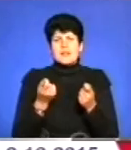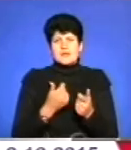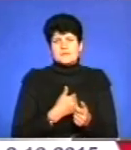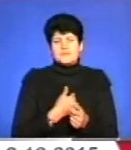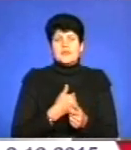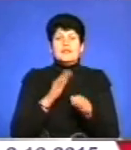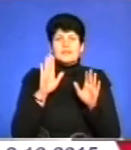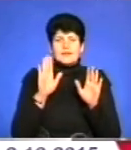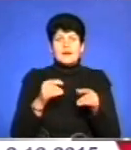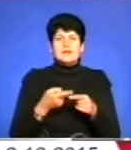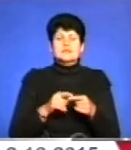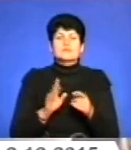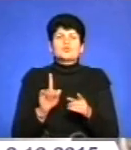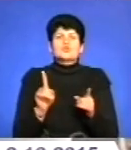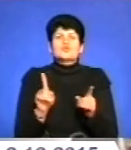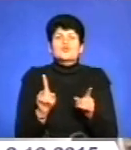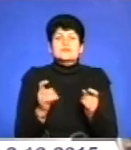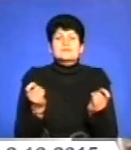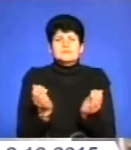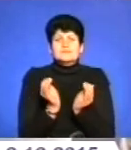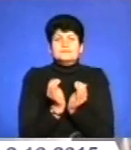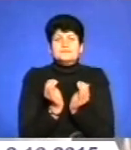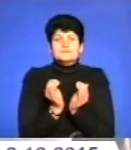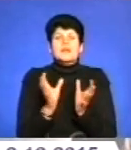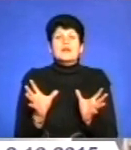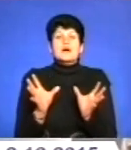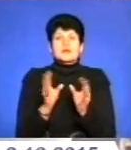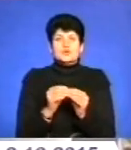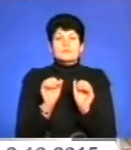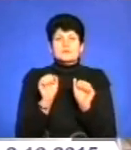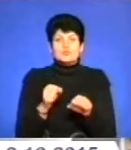нехай це буде щось невеличке, але разом ми зможемо зробити більше.